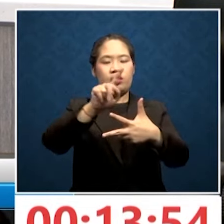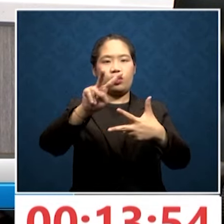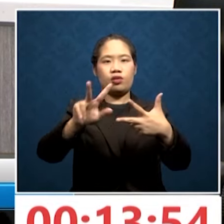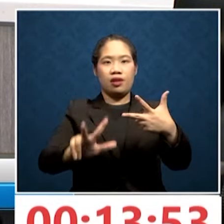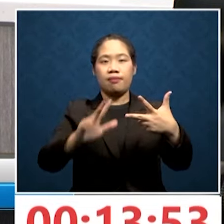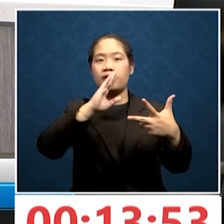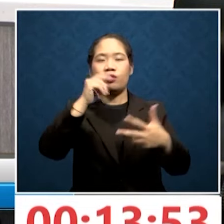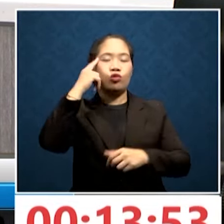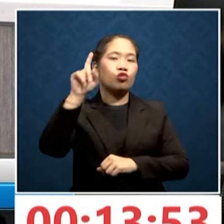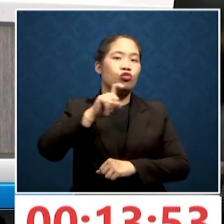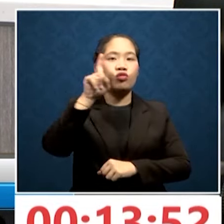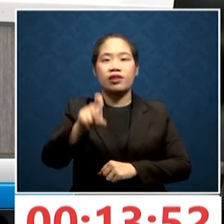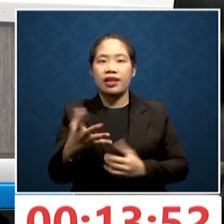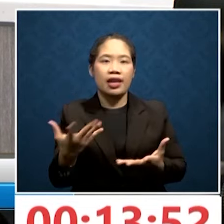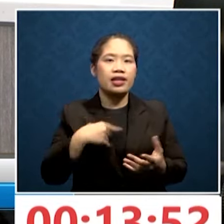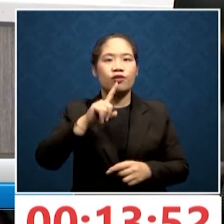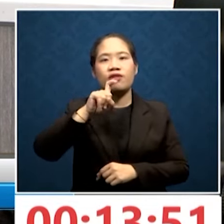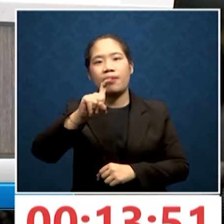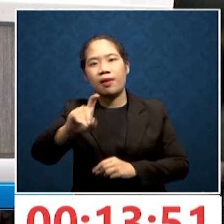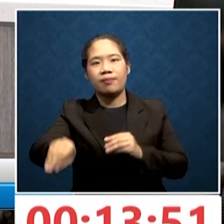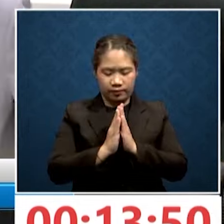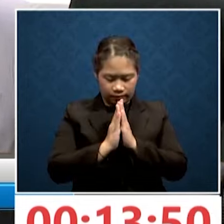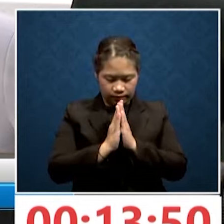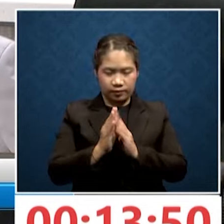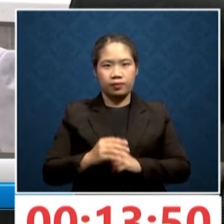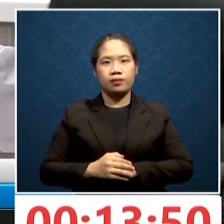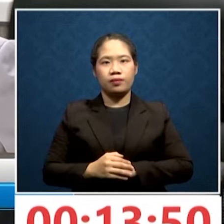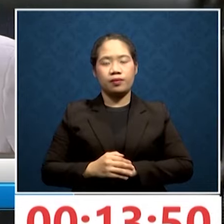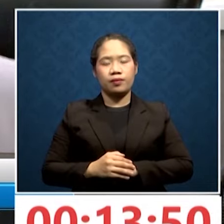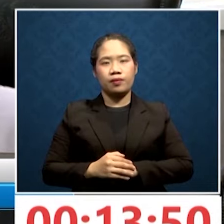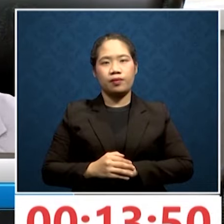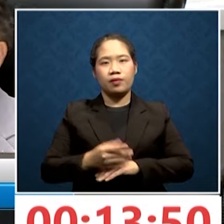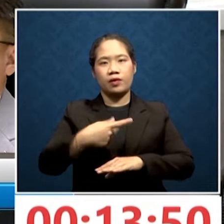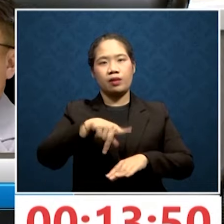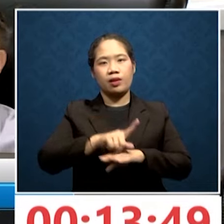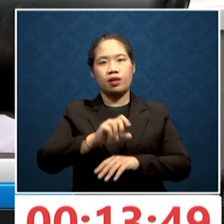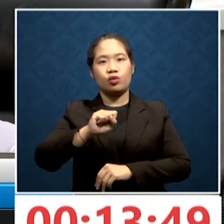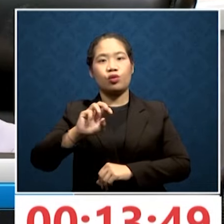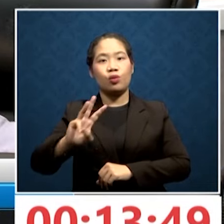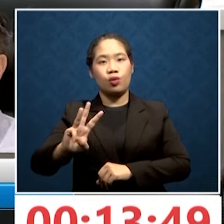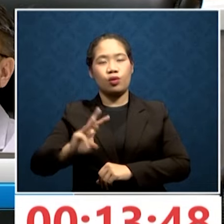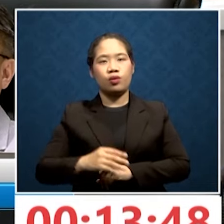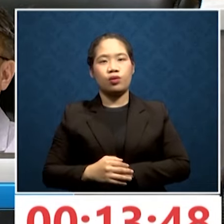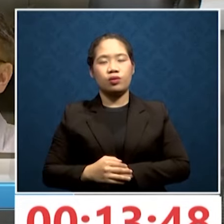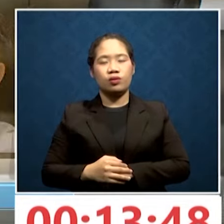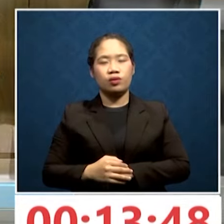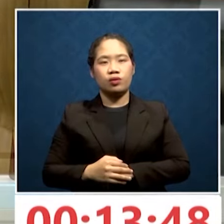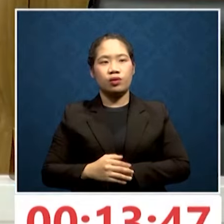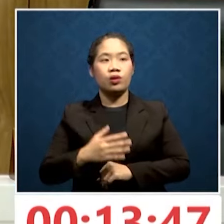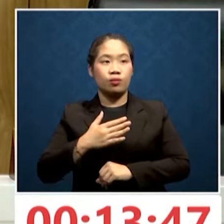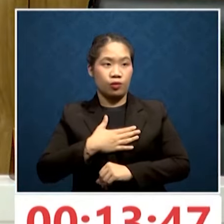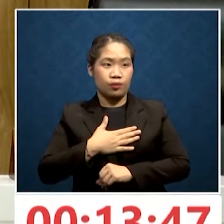ถ้ามีข้อสงสัยก็จะสอบถามเพิ่มเติมครับขอบพระคุณครับ ท่านประธานวุฒิสภาที่เคารพกับผ